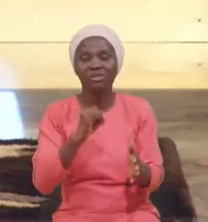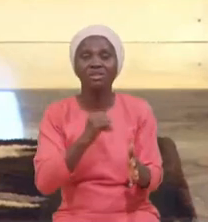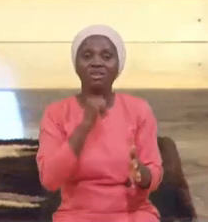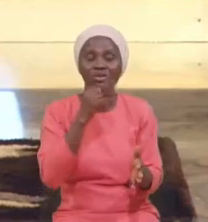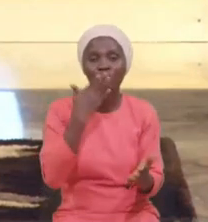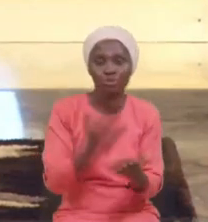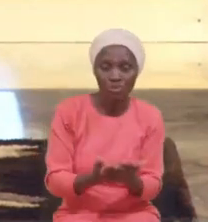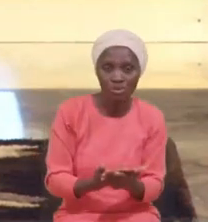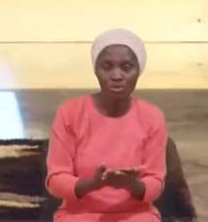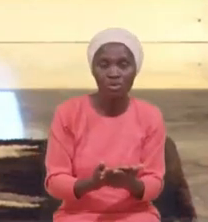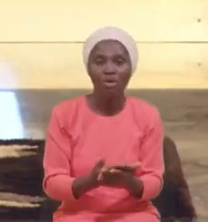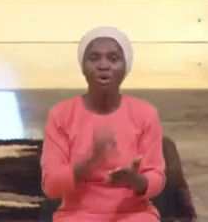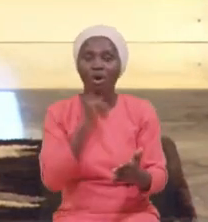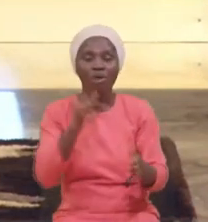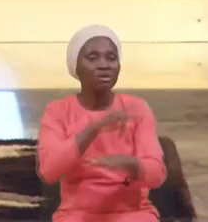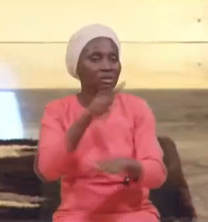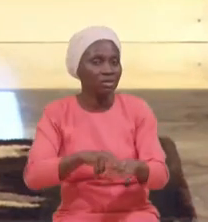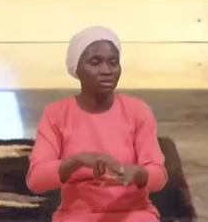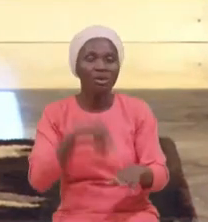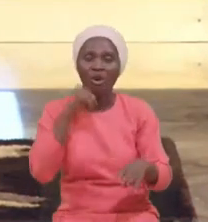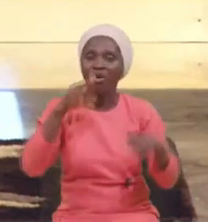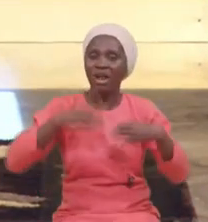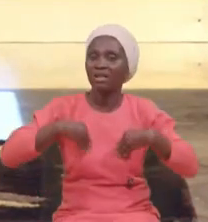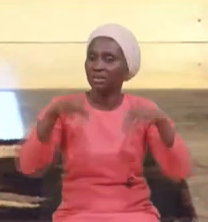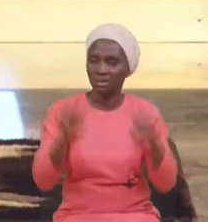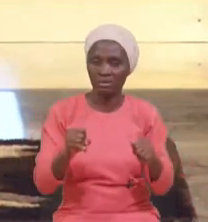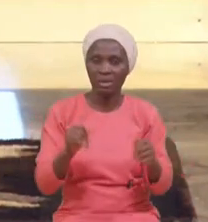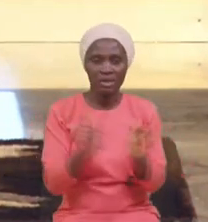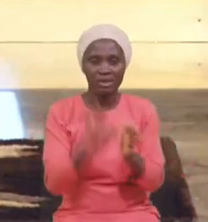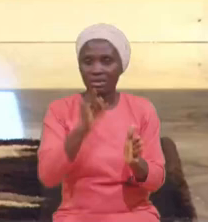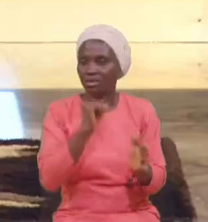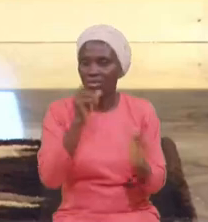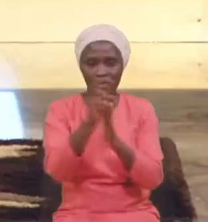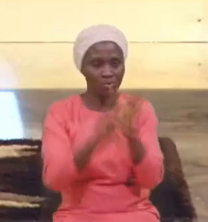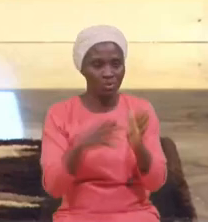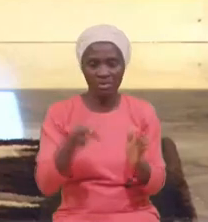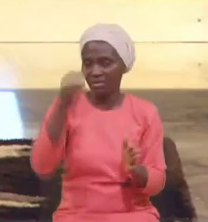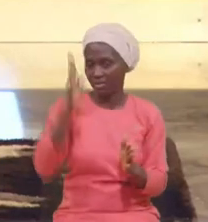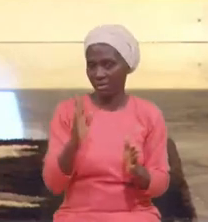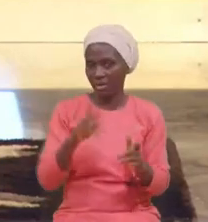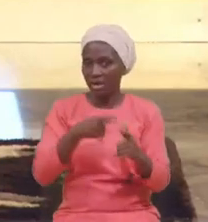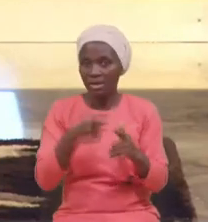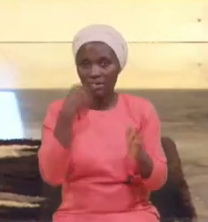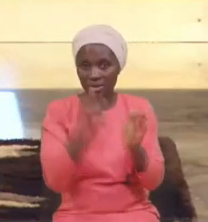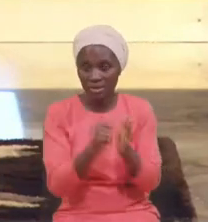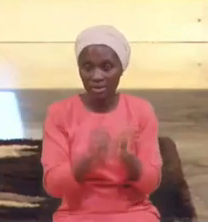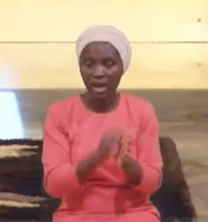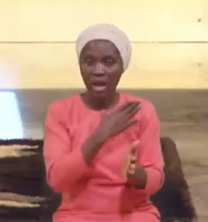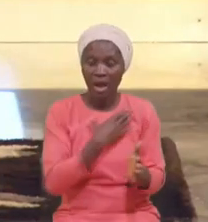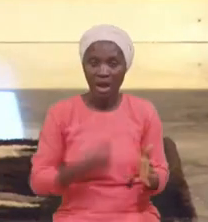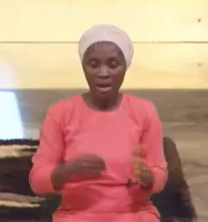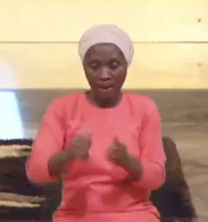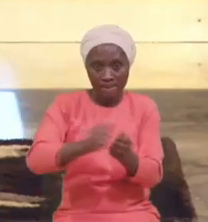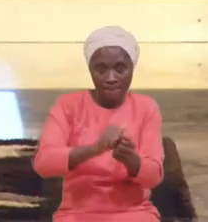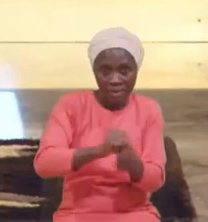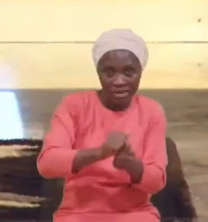et ce qui est non naturel, désagréable, inacceptable, qui n'est pas la volonté de